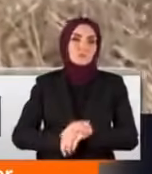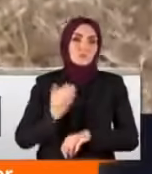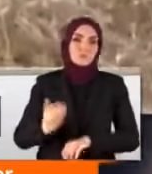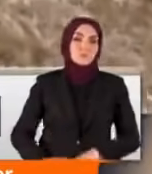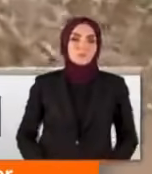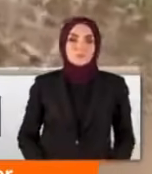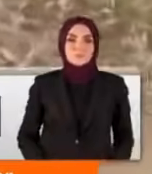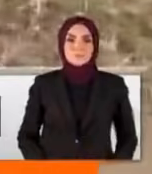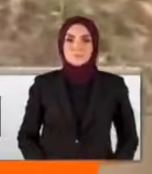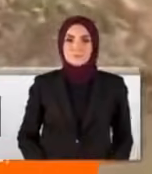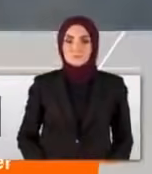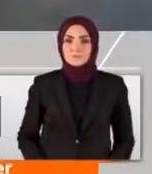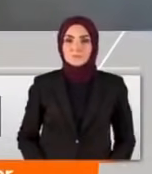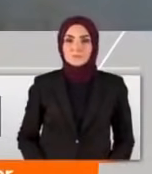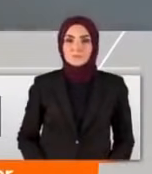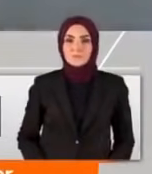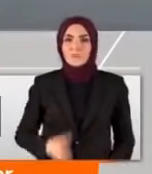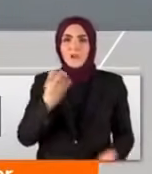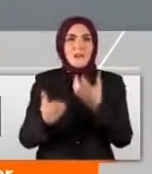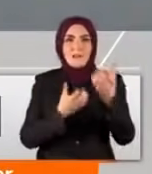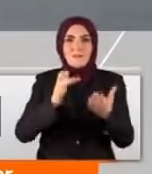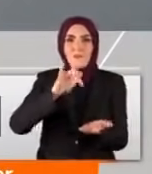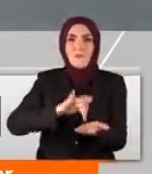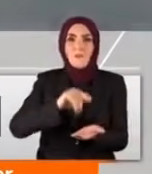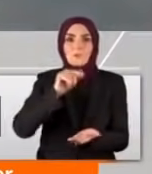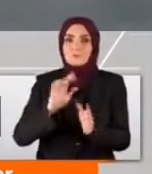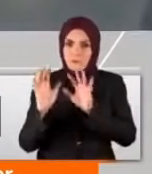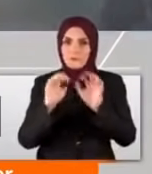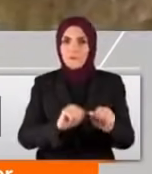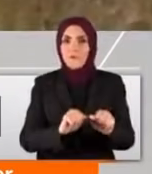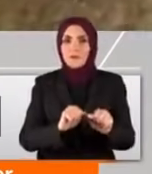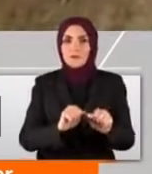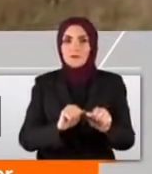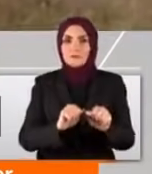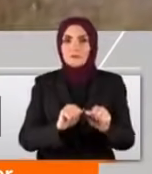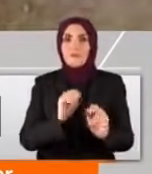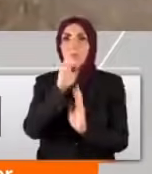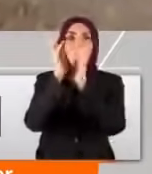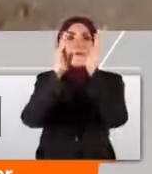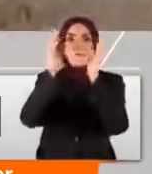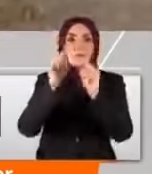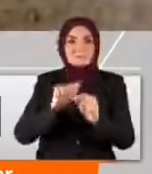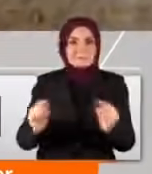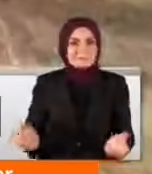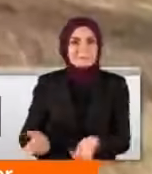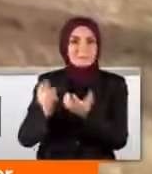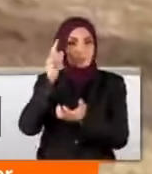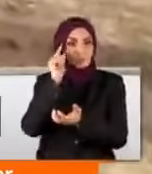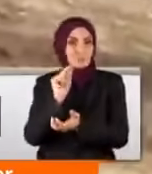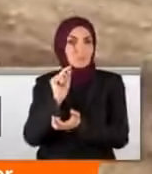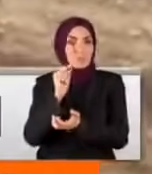Başka bir şey de vermedi yanında. Alevlerin ortasında yakalandı, ormanı ateşe verdiği şüphesiyle gözaltına alındı.